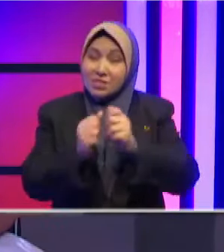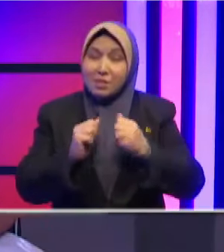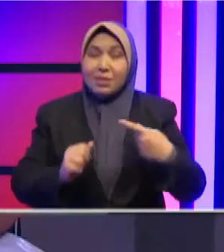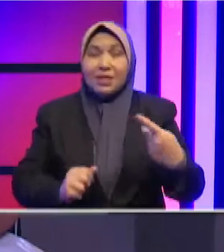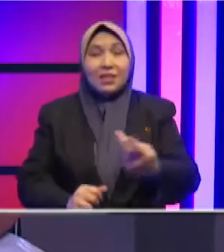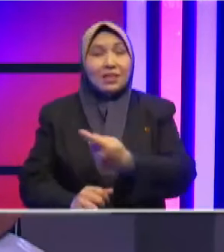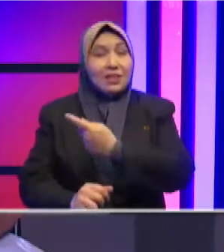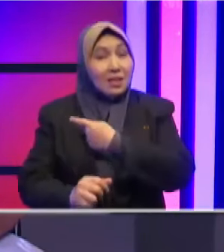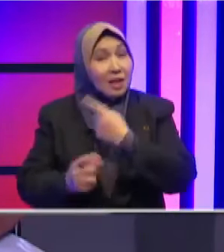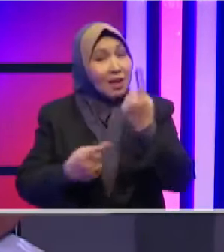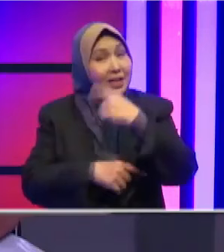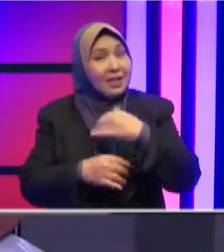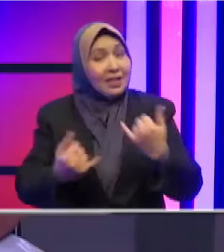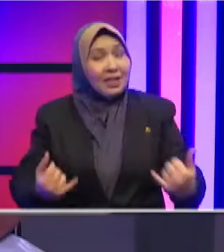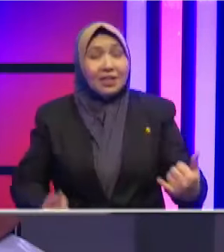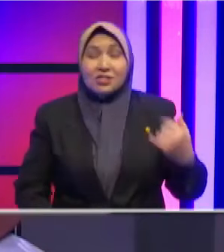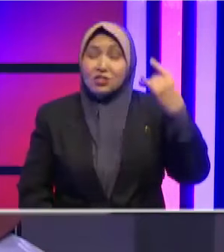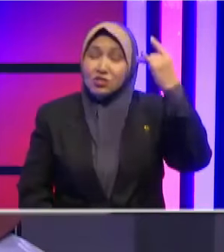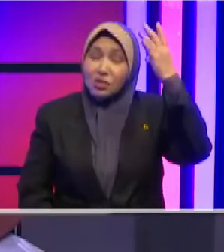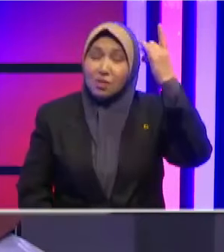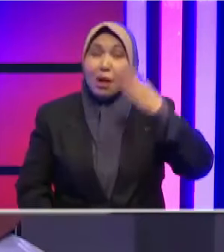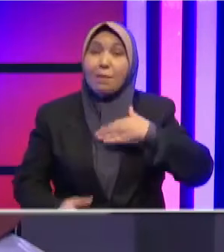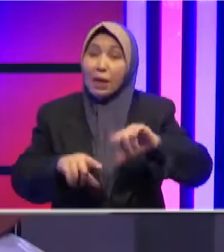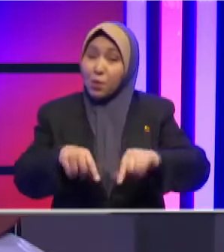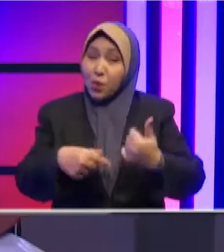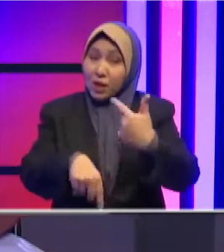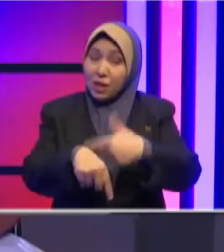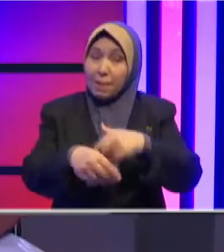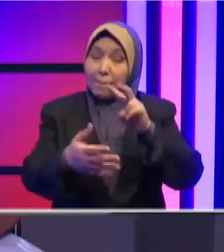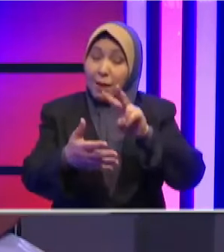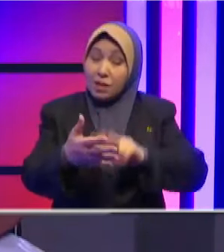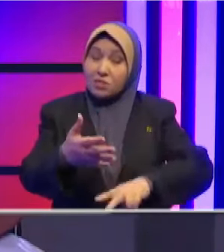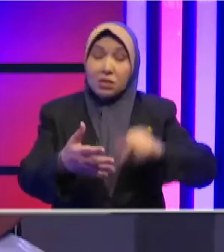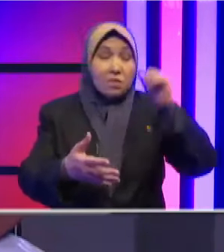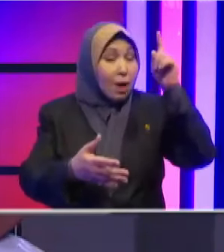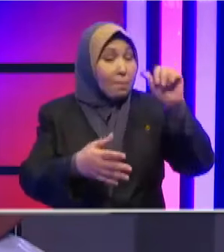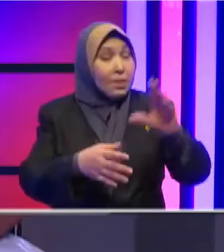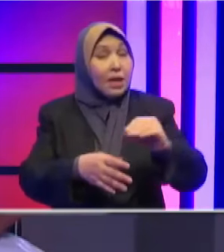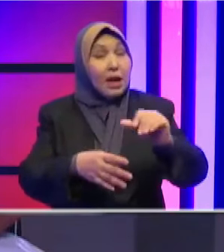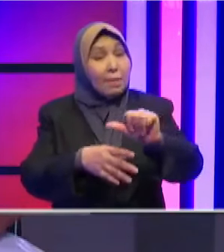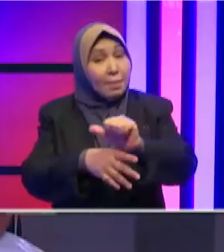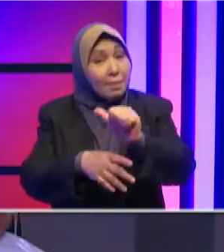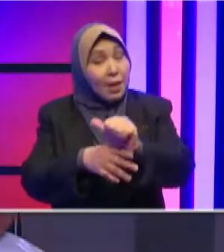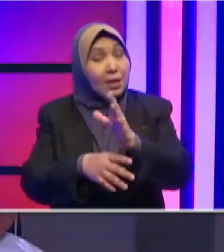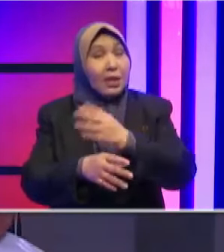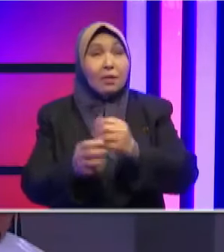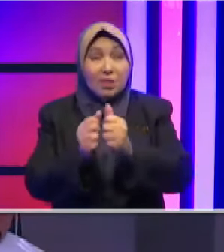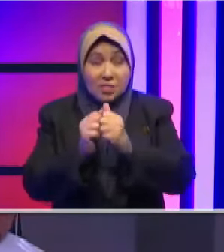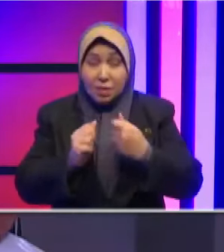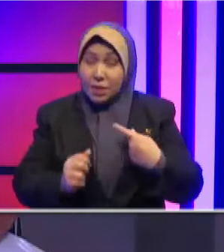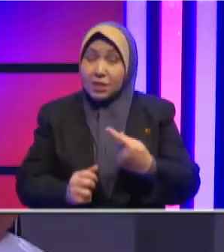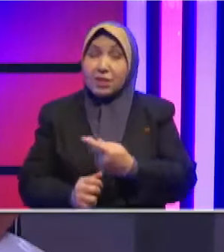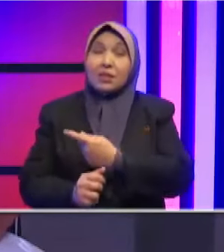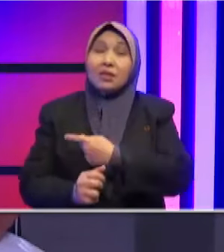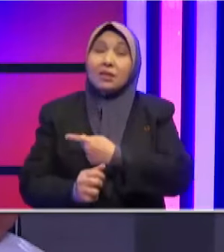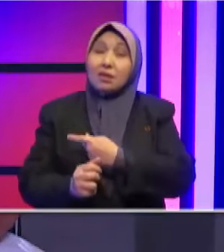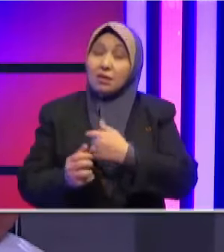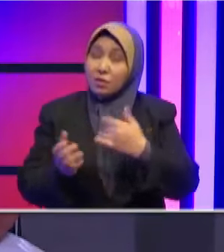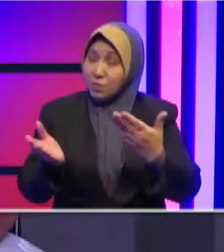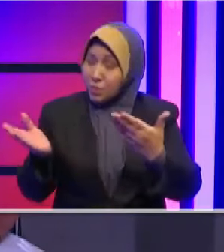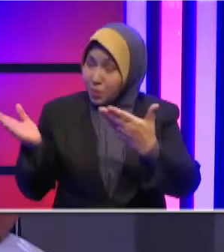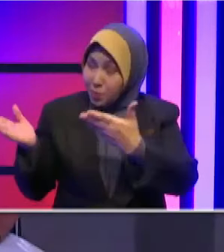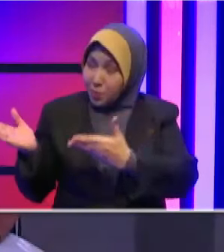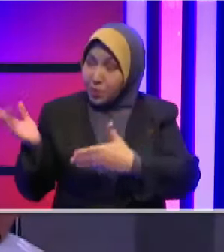kita hari ini saya Allah Mai Quran time Bace faham dan amal dan bersama kita juga yaitu